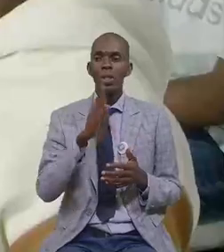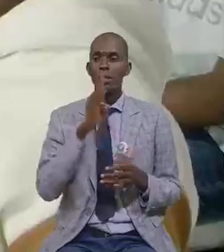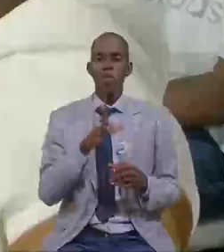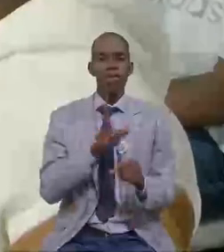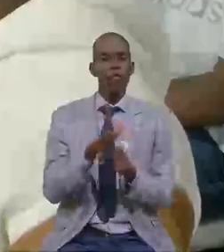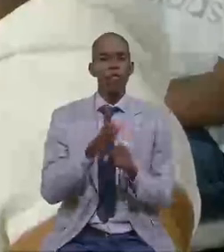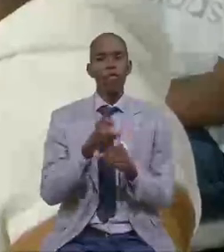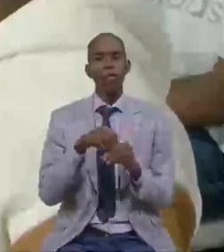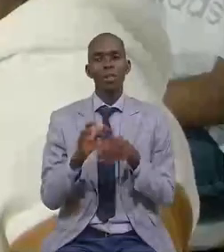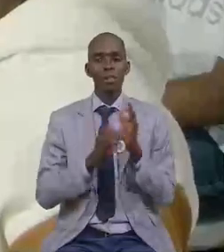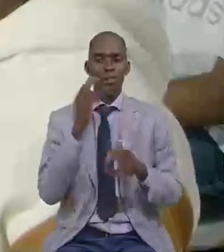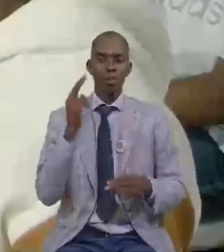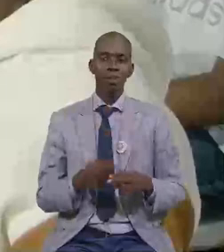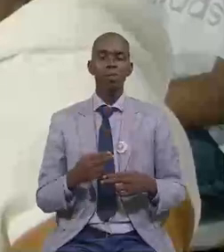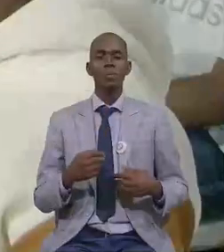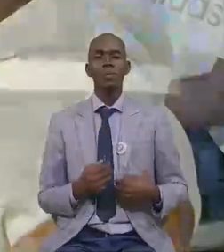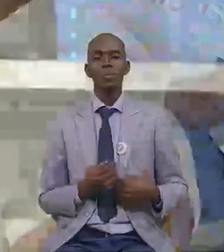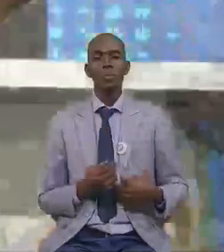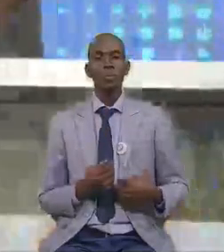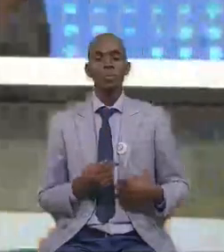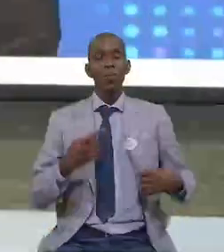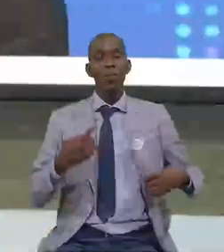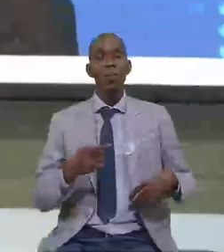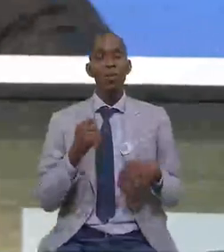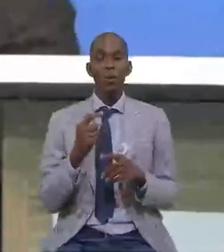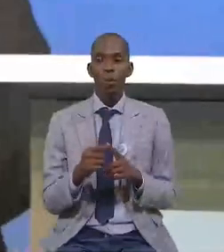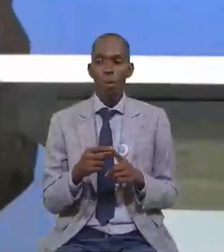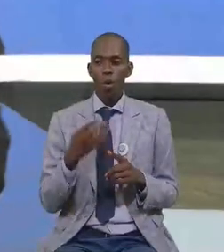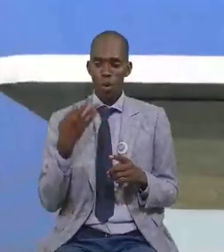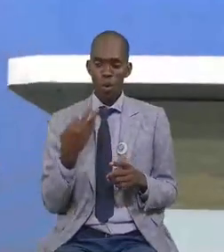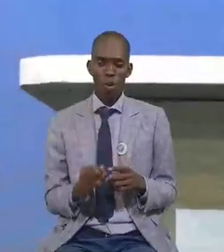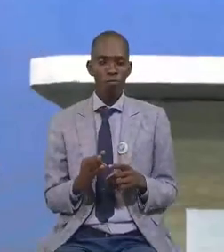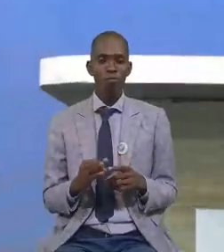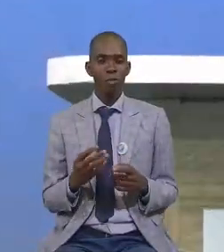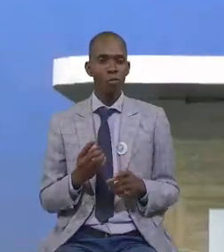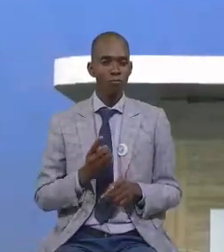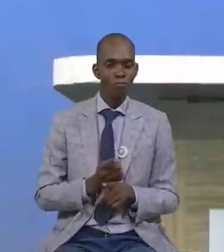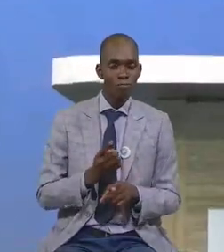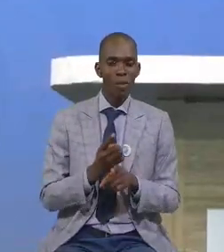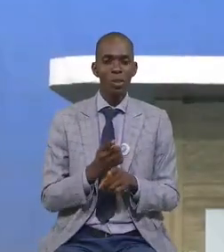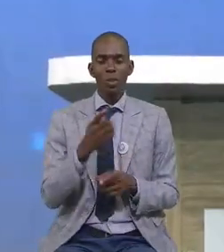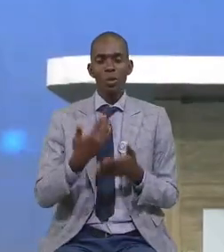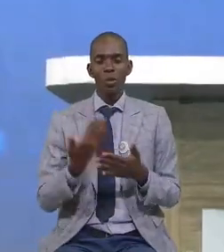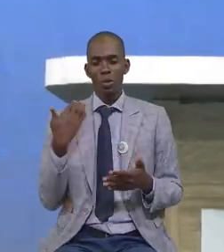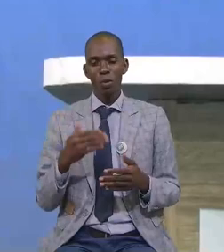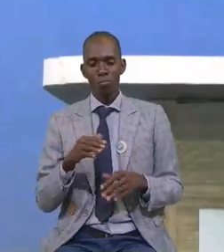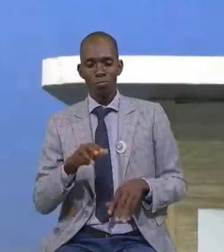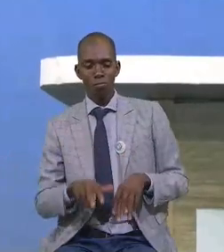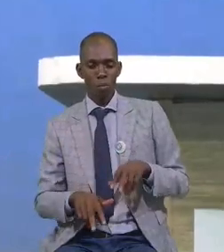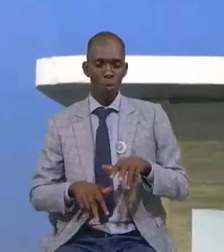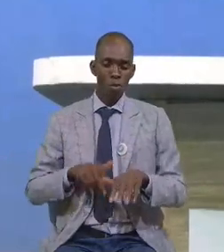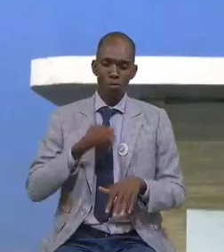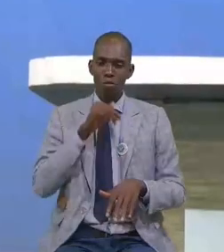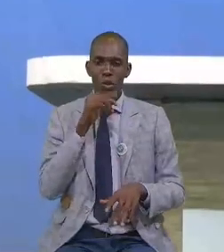sera accompli au nom de Jésus. La parole de droiture. Alors vous marchez et vous vacillez,